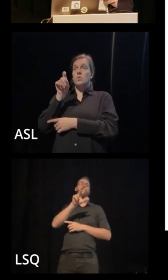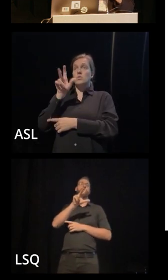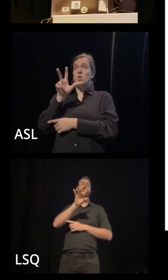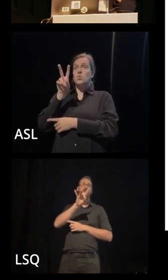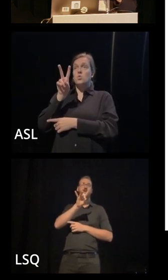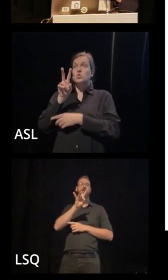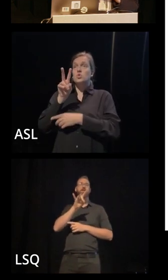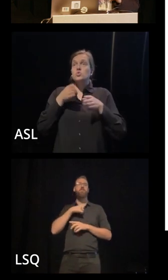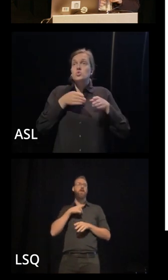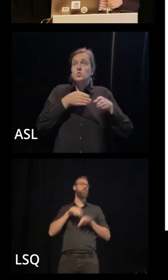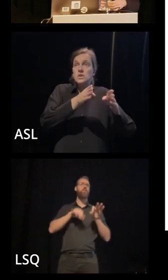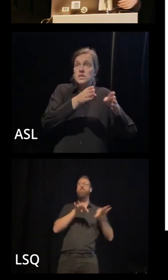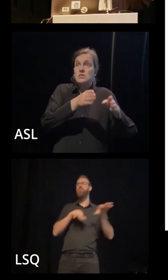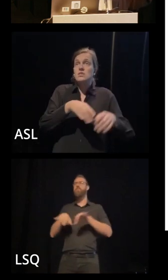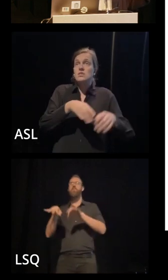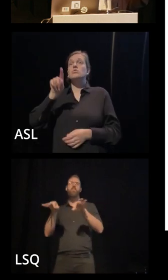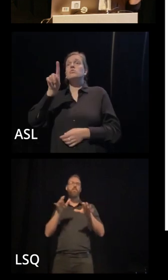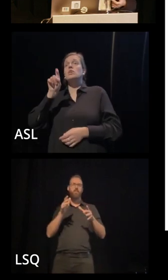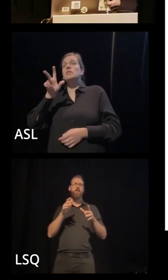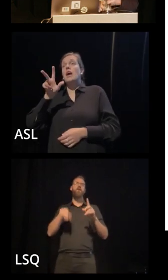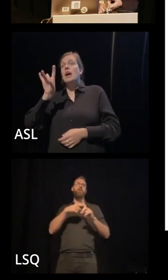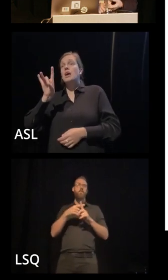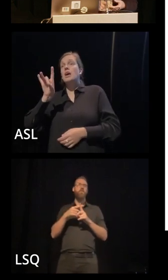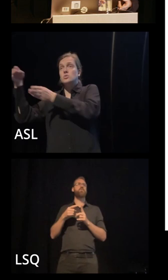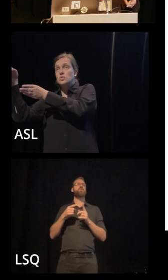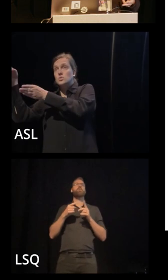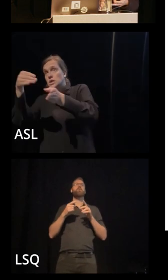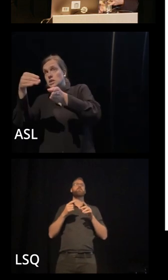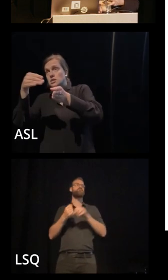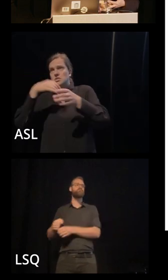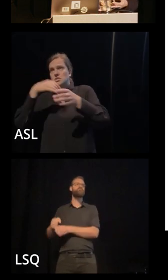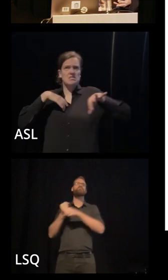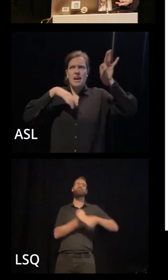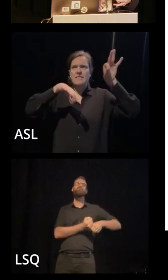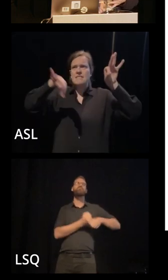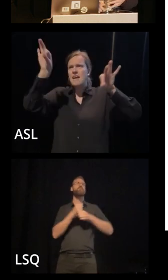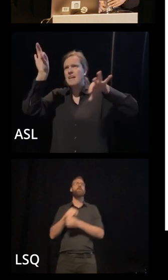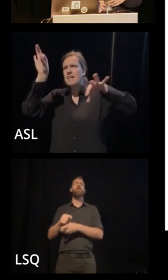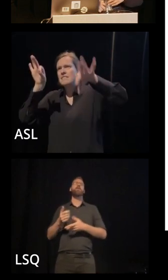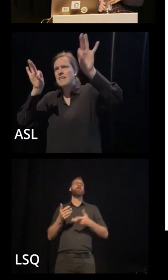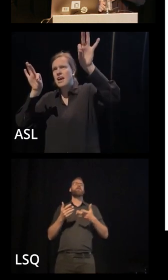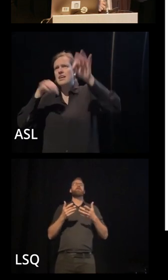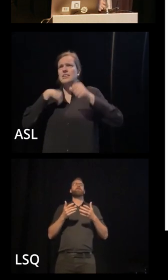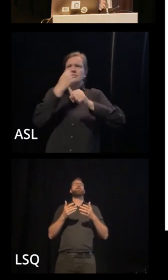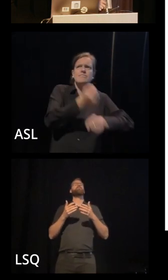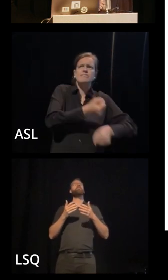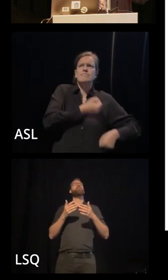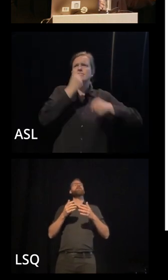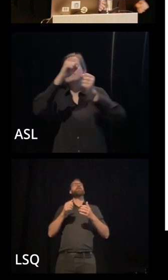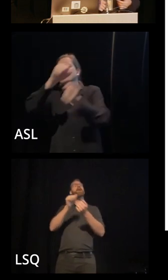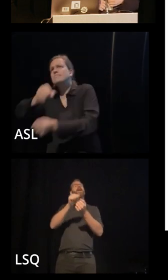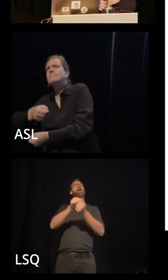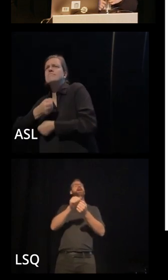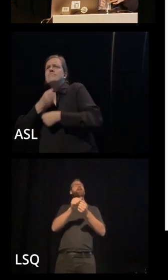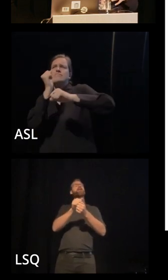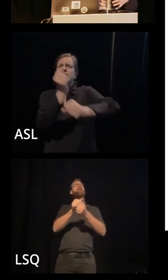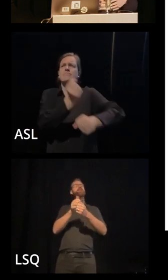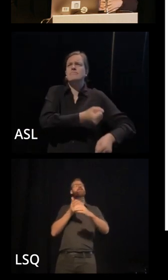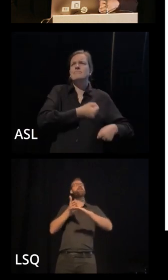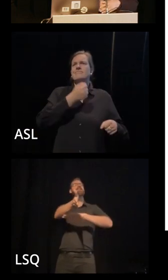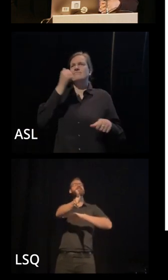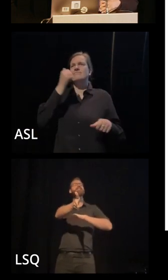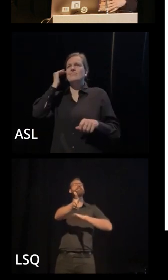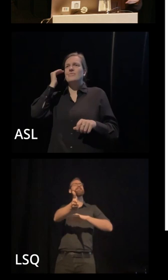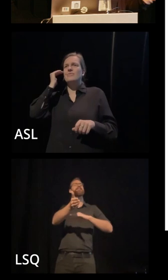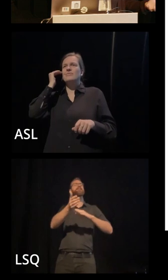moins de secrets pour moi maintenant, mais également, je l'ai navigué à bord des barques, des navires de recherche, un brise-glace, des traversiers. Donc,